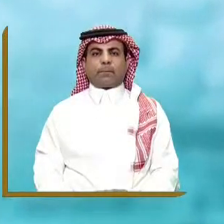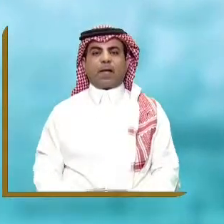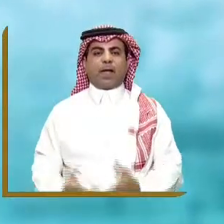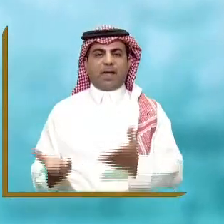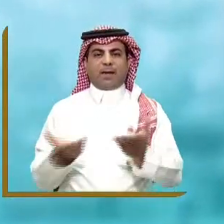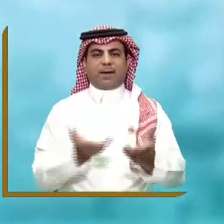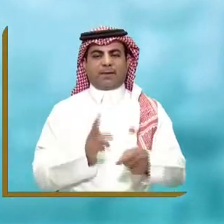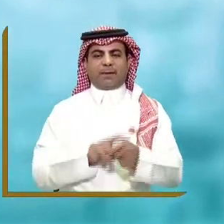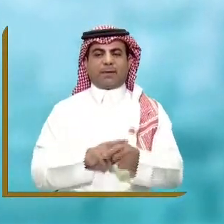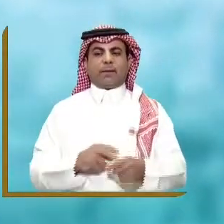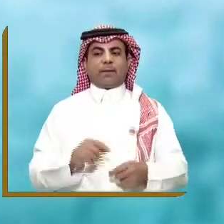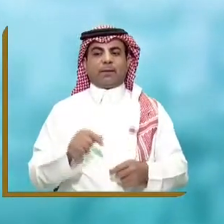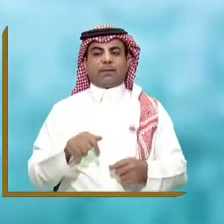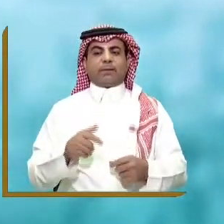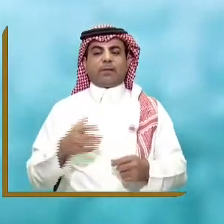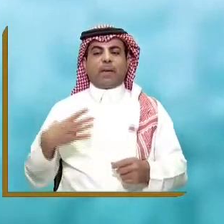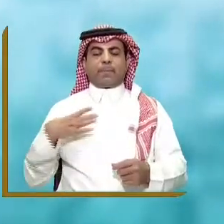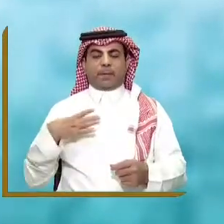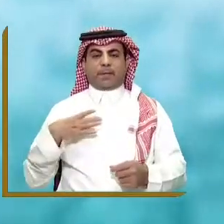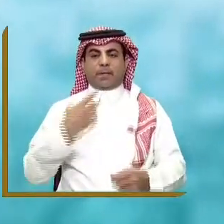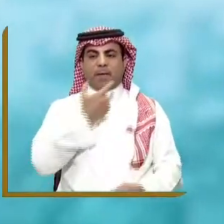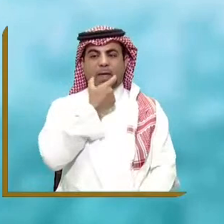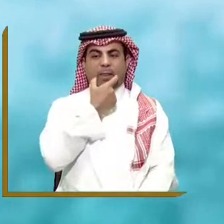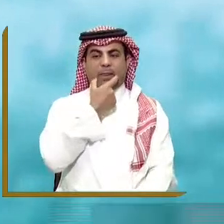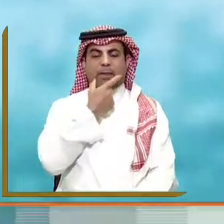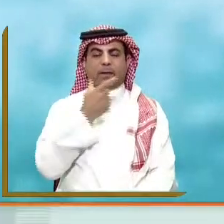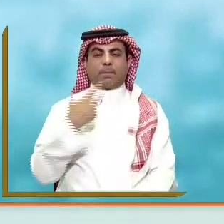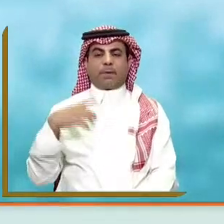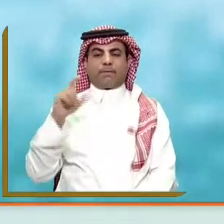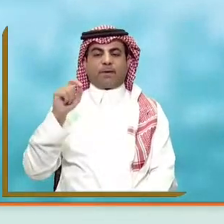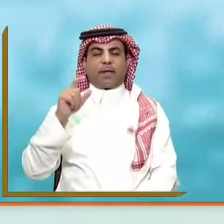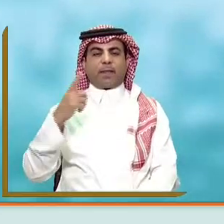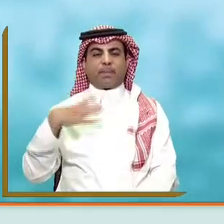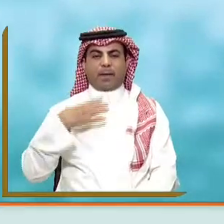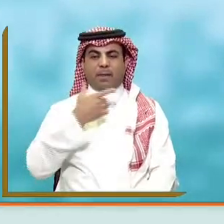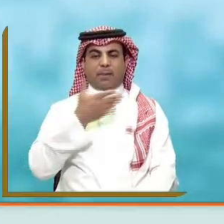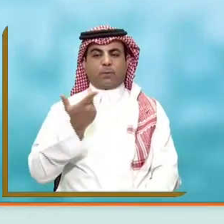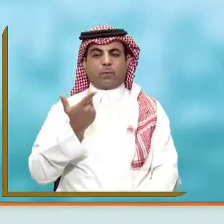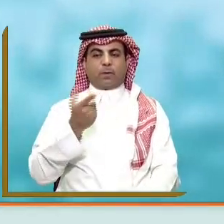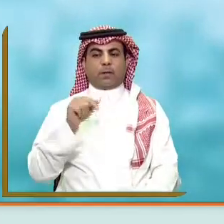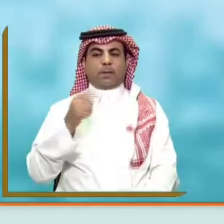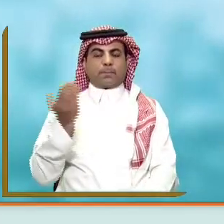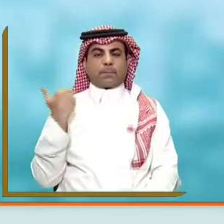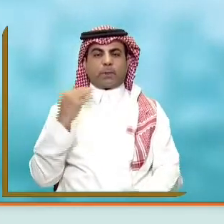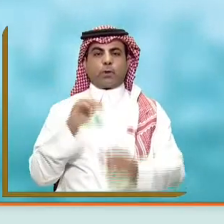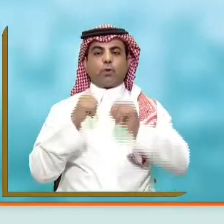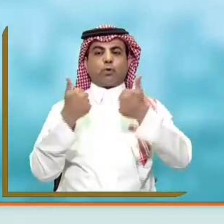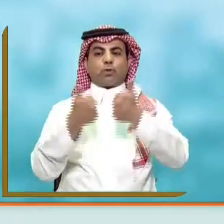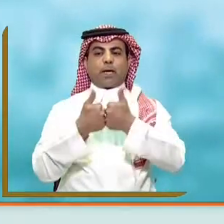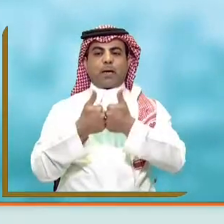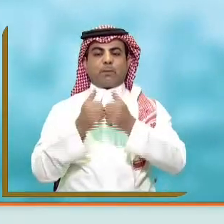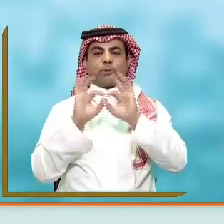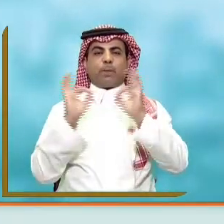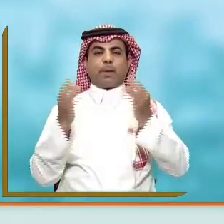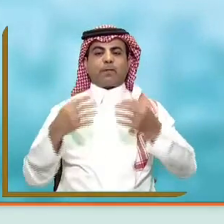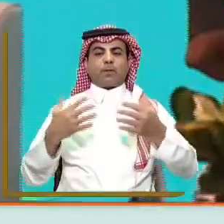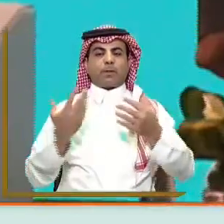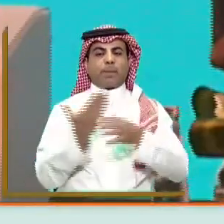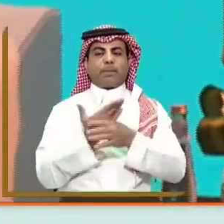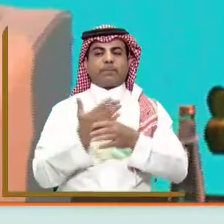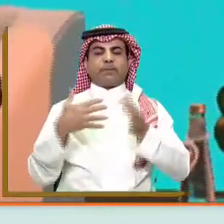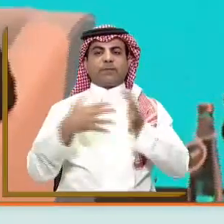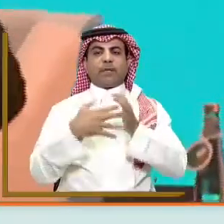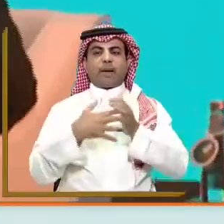أهلا بكم. رعى أمير منطقة الرياض الأمير فيصل ابن بندر ابن عبد العزيز أمس ملتقى الأسرة والمجتمع الذي تنظمه